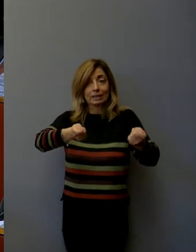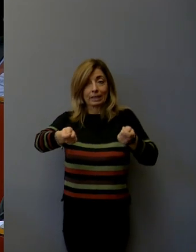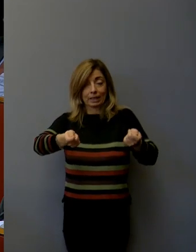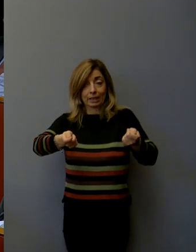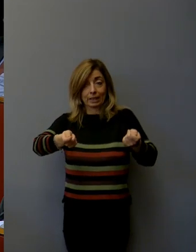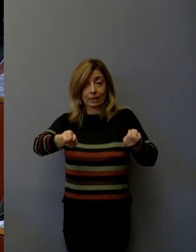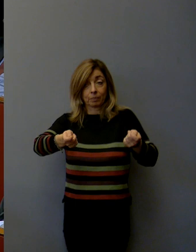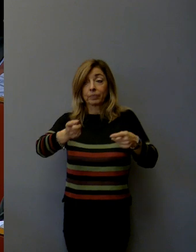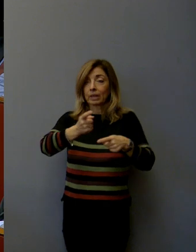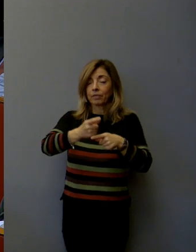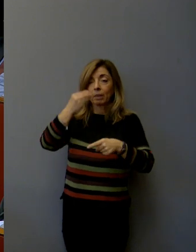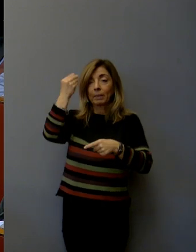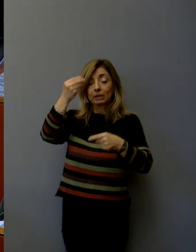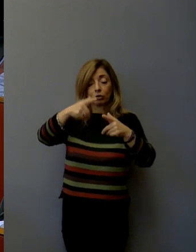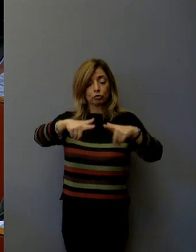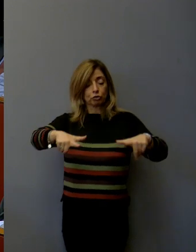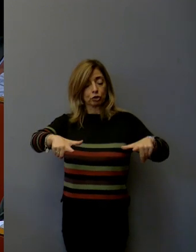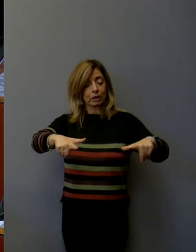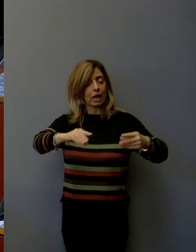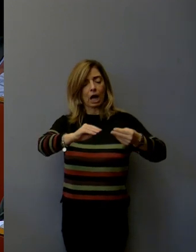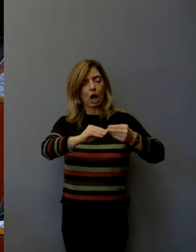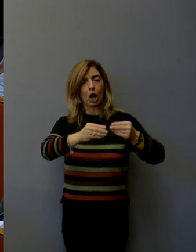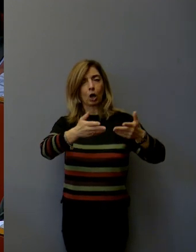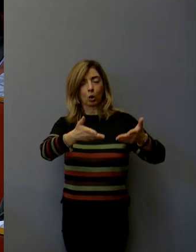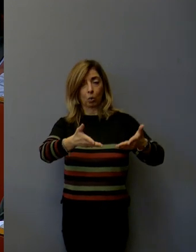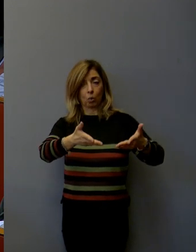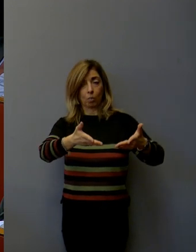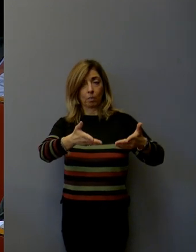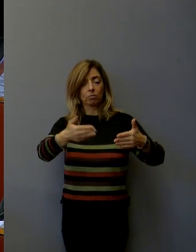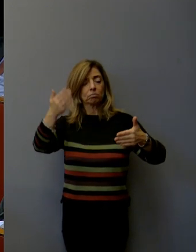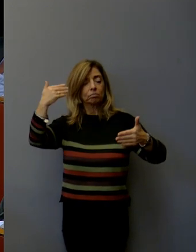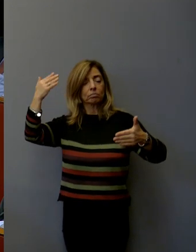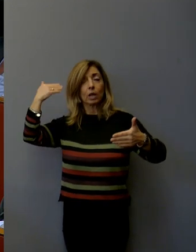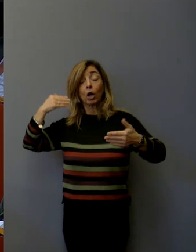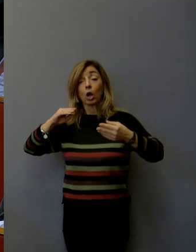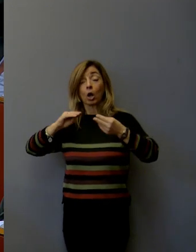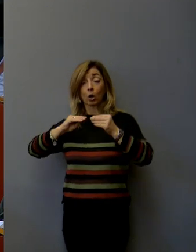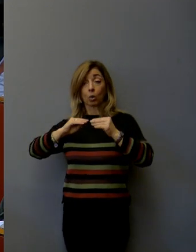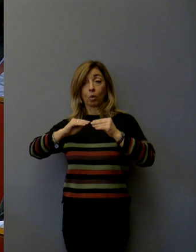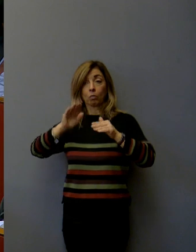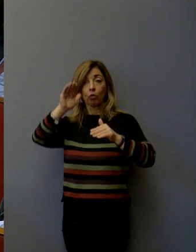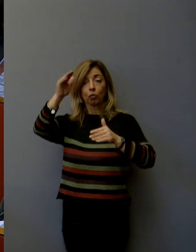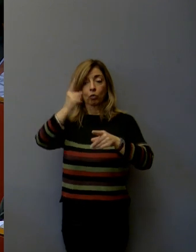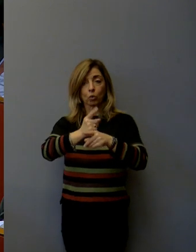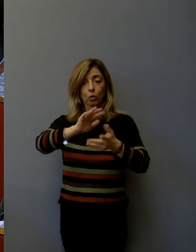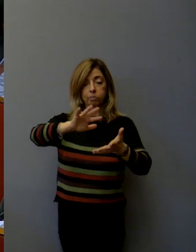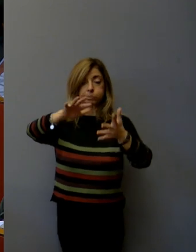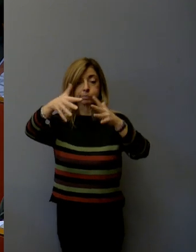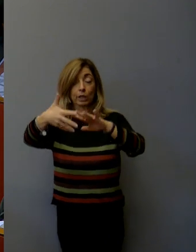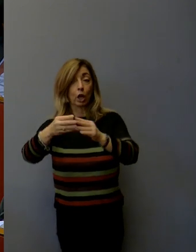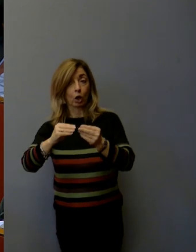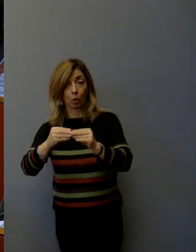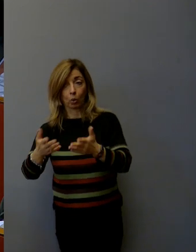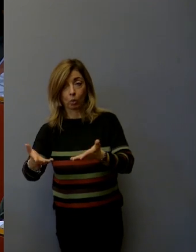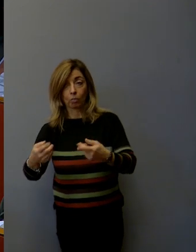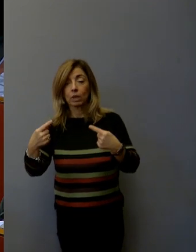è come era e che cosa deve diventare proprio perché la pianificazione urbanistica deve guardare tra